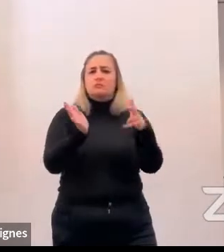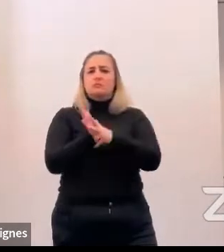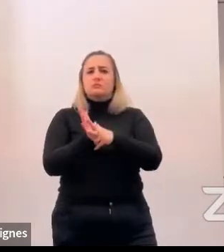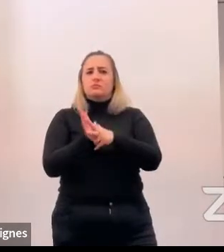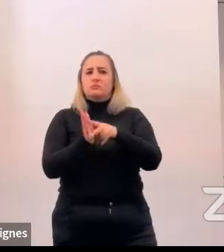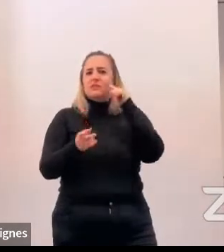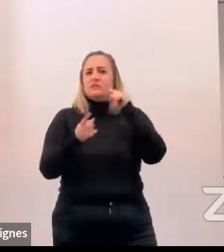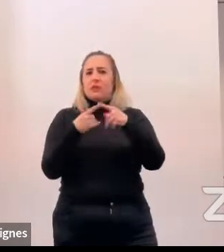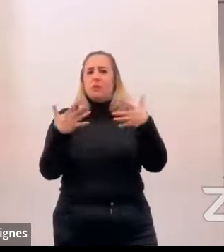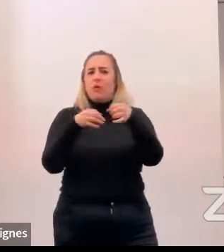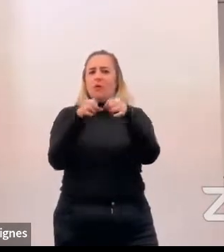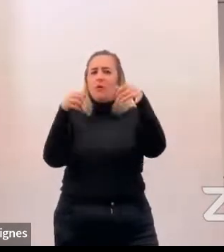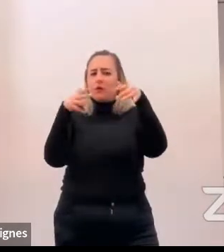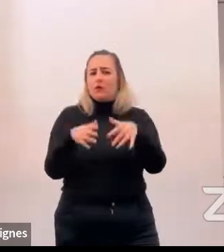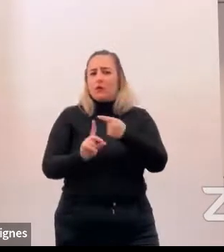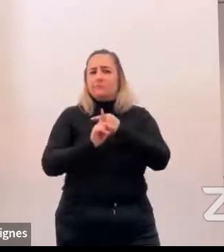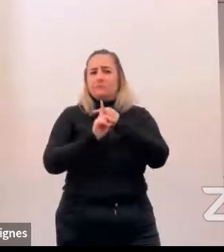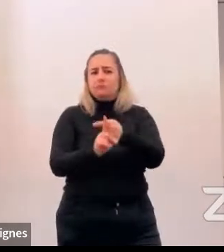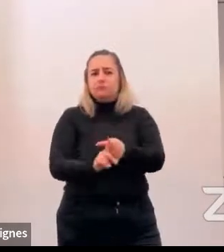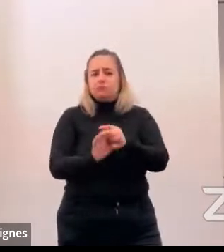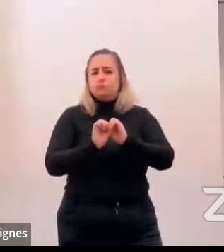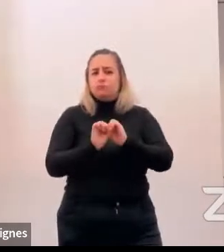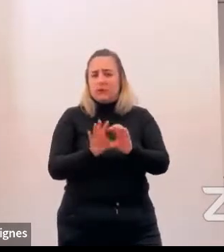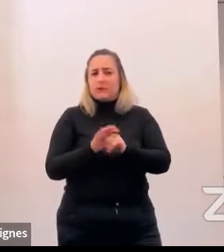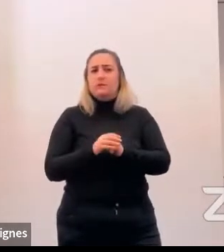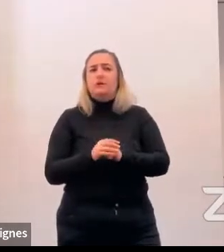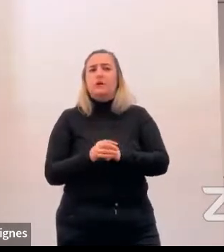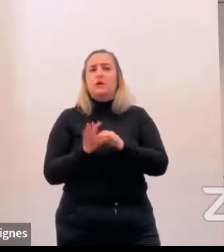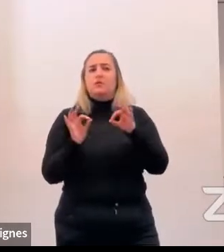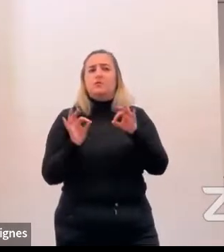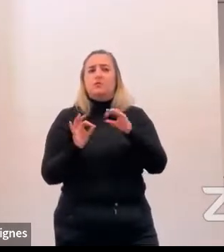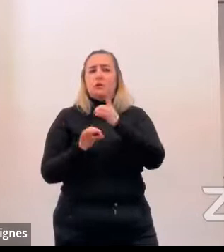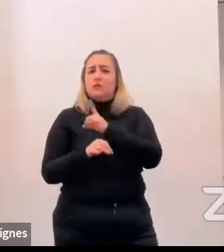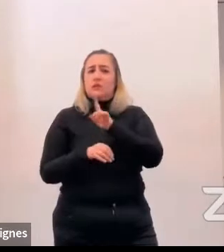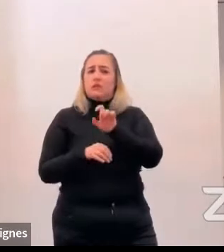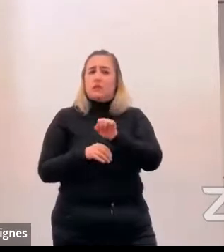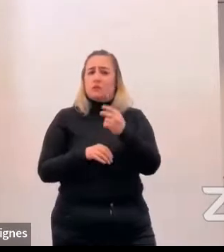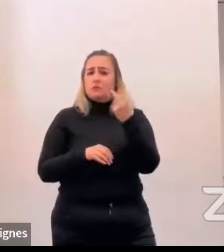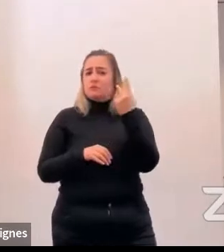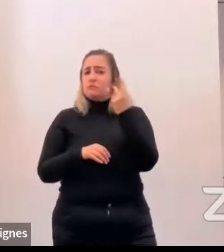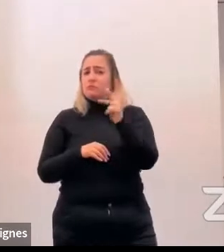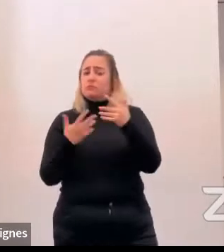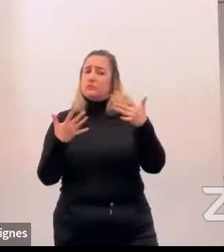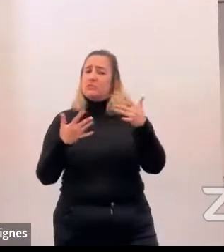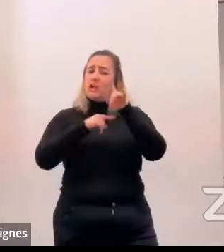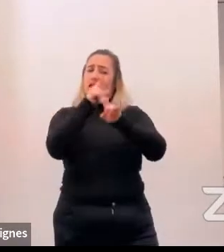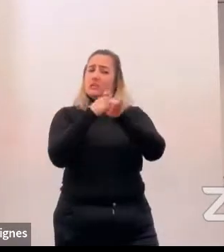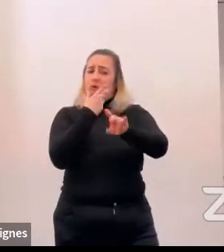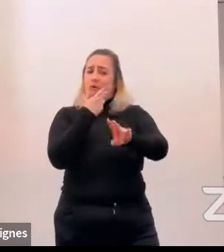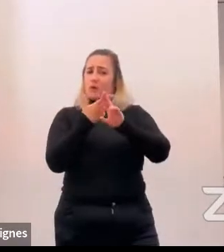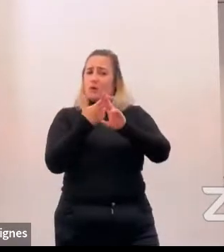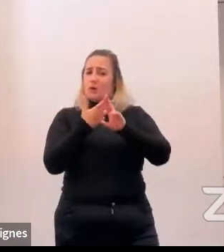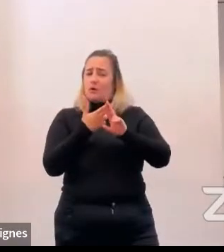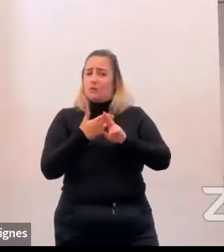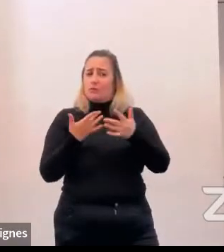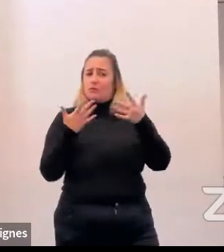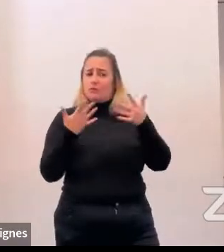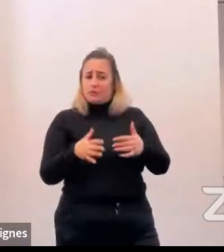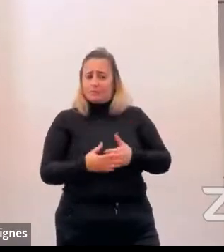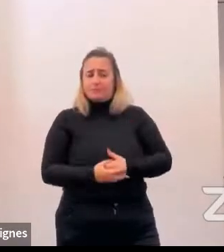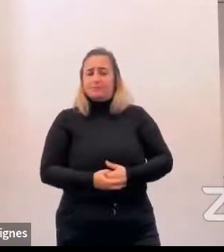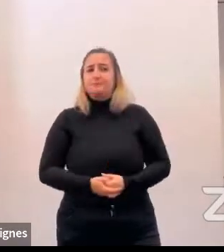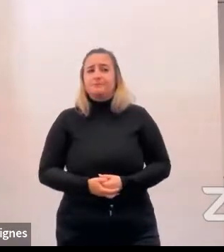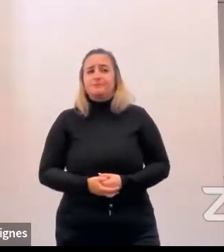organigramme cible, comme votre DGS a d'ailleurs répondu aux questions qui ont été portées par les organisations